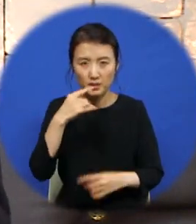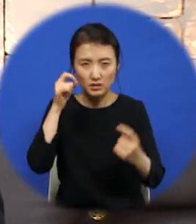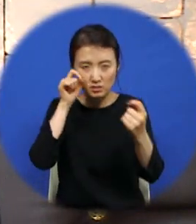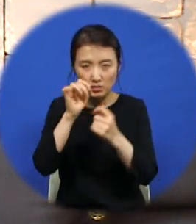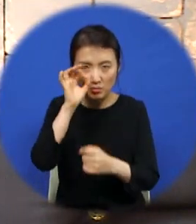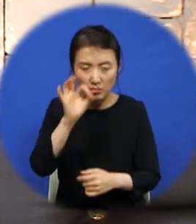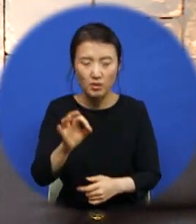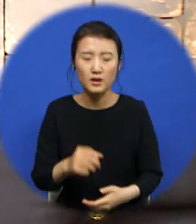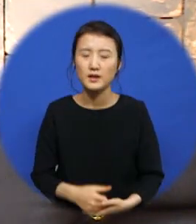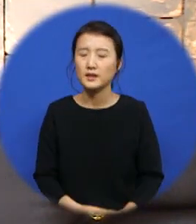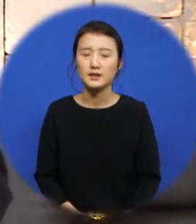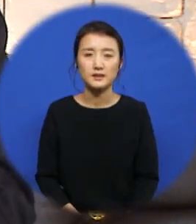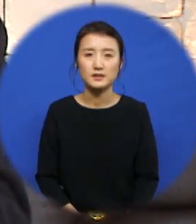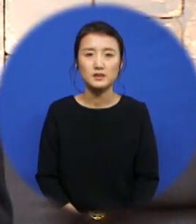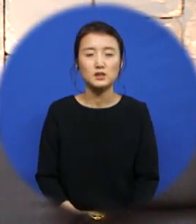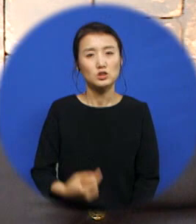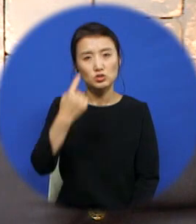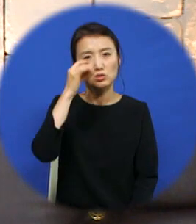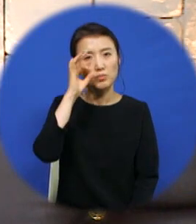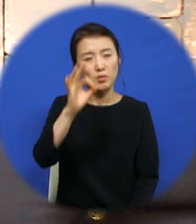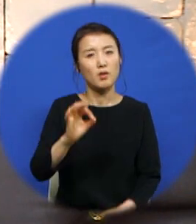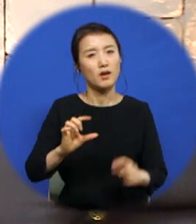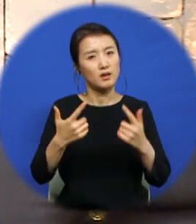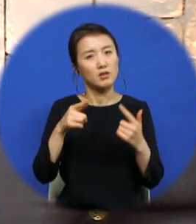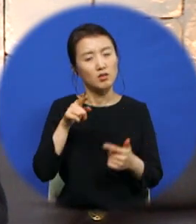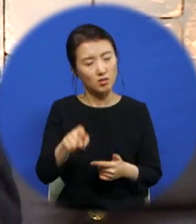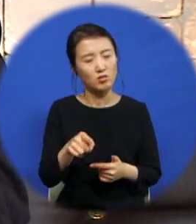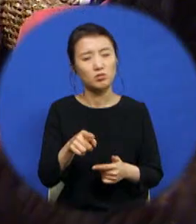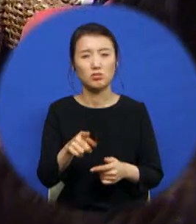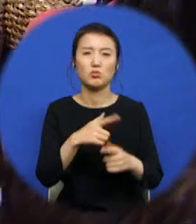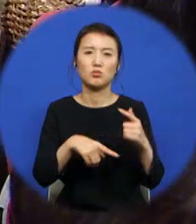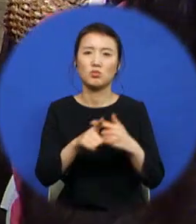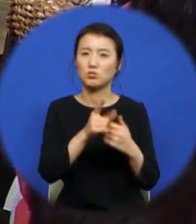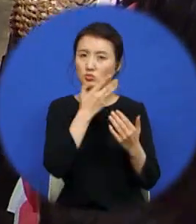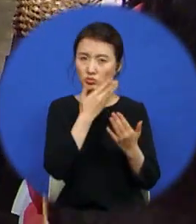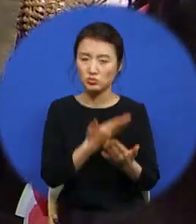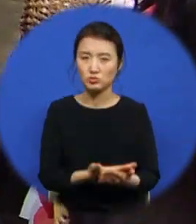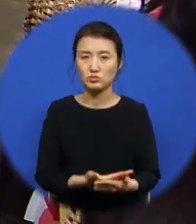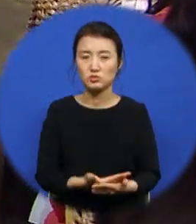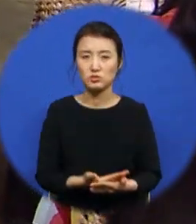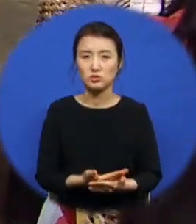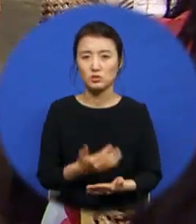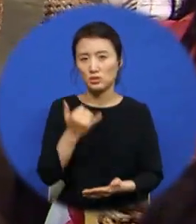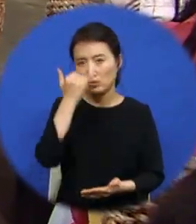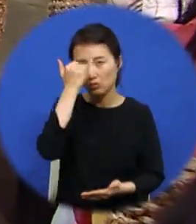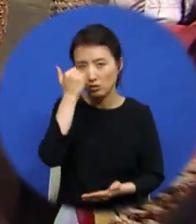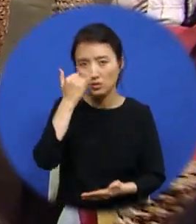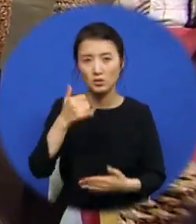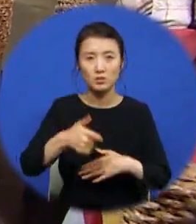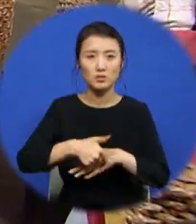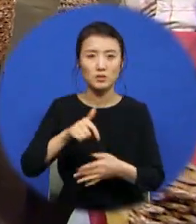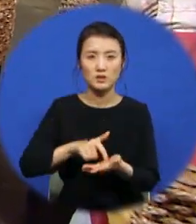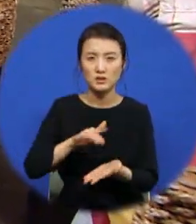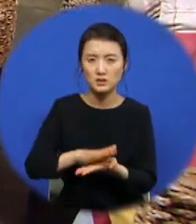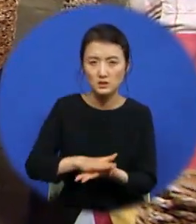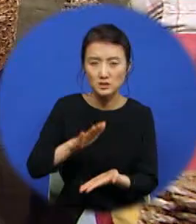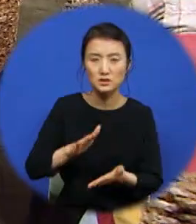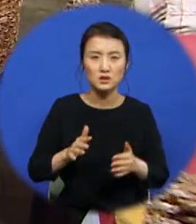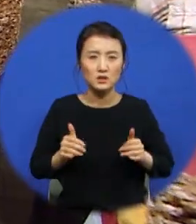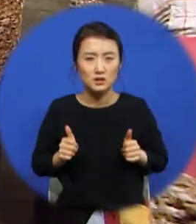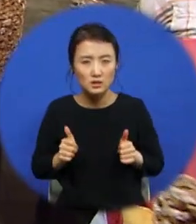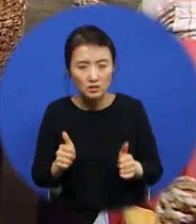것은 눈에 보이지 않는 거죠 그 양반의 도적 열정 겉면 성실